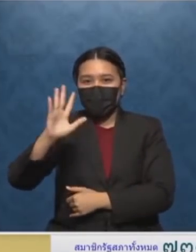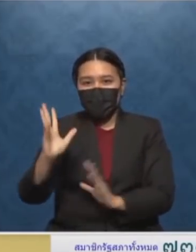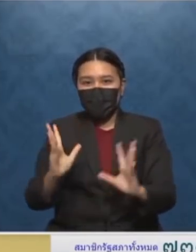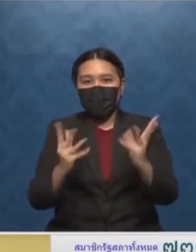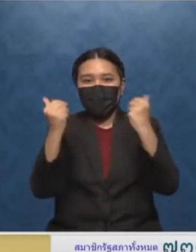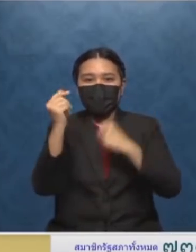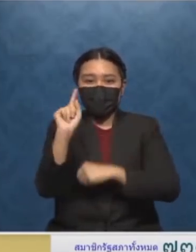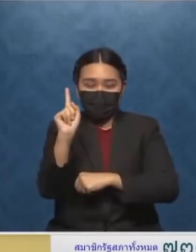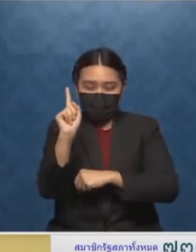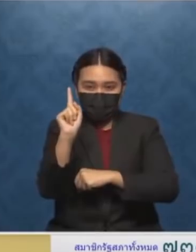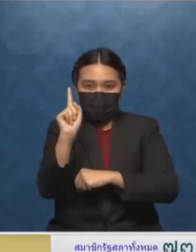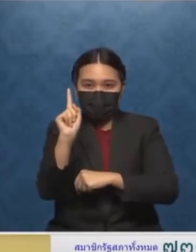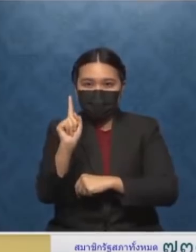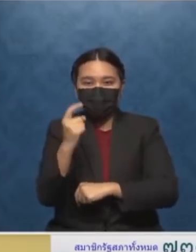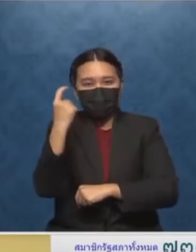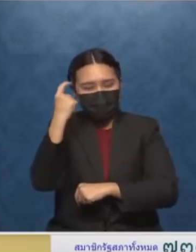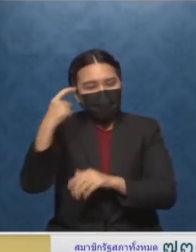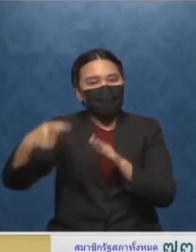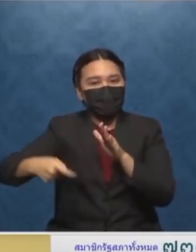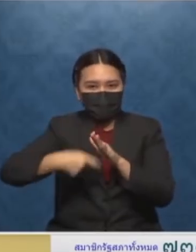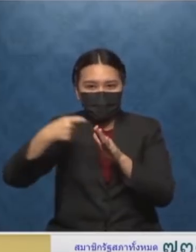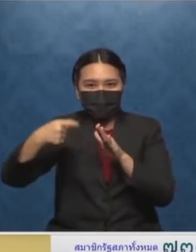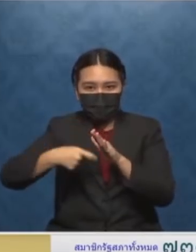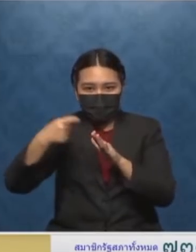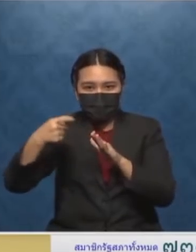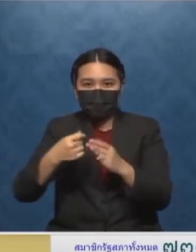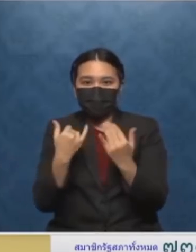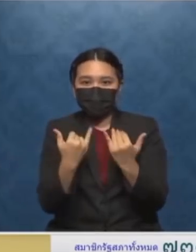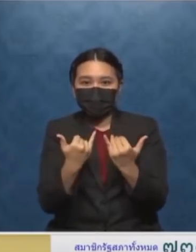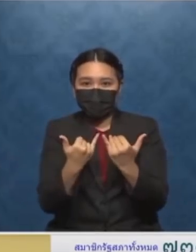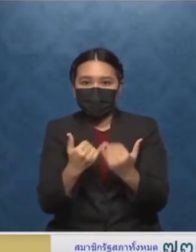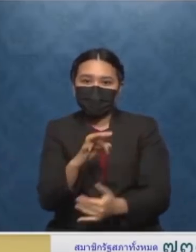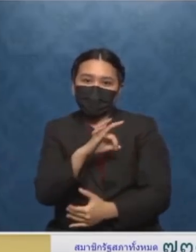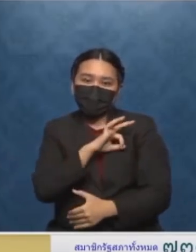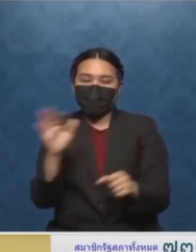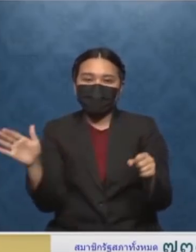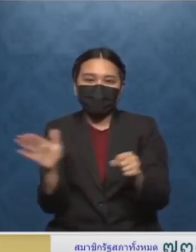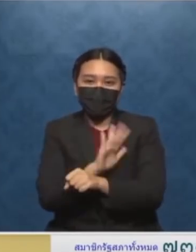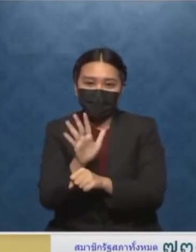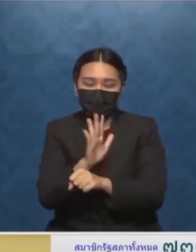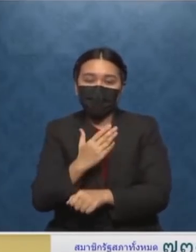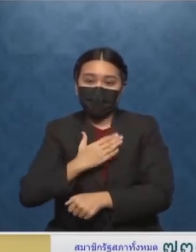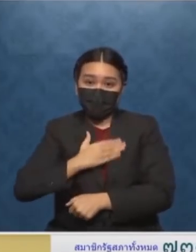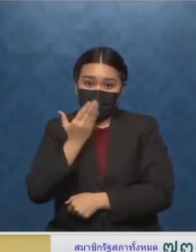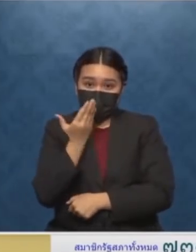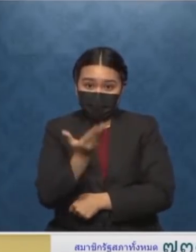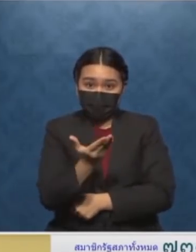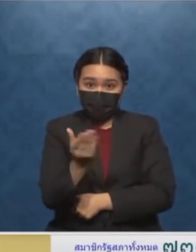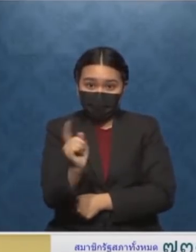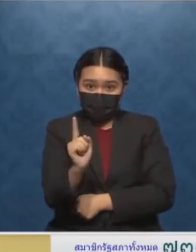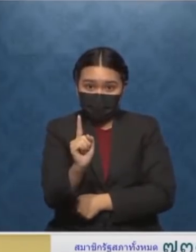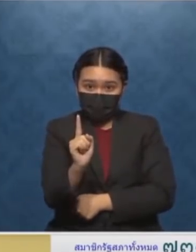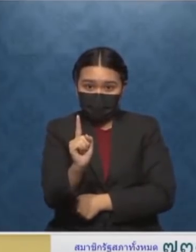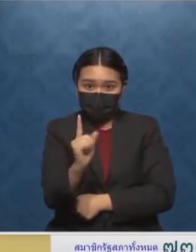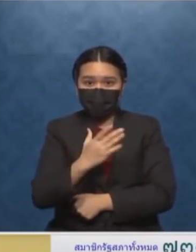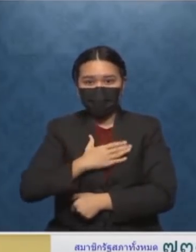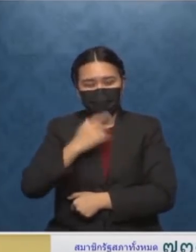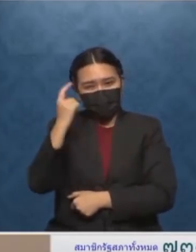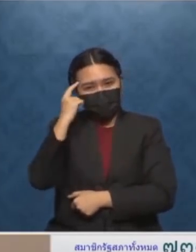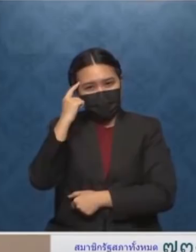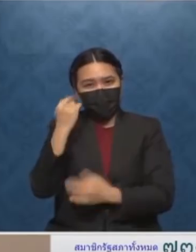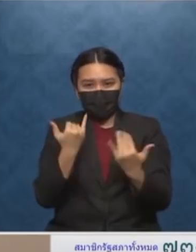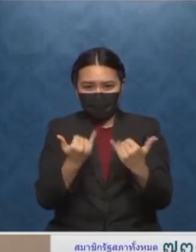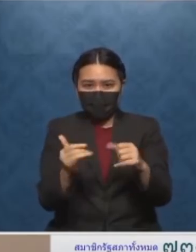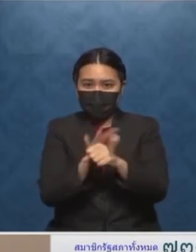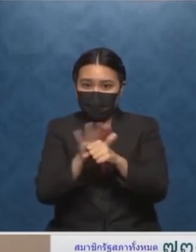เพราะนั้นก็อาจจะเป็นเหตุผลอันหนึ่งที่ทำให้สมาชิกไม่ครบผมขออนุญาตนะครับผมคิดว่าพอสม